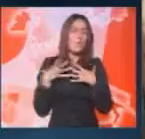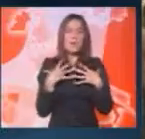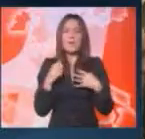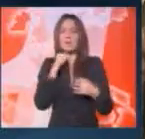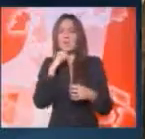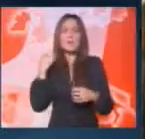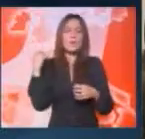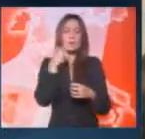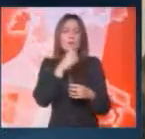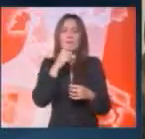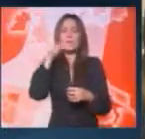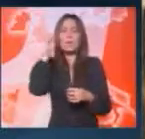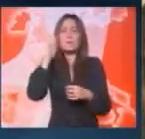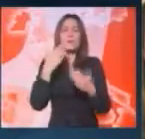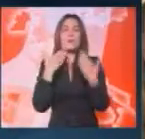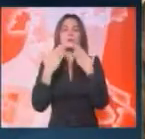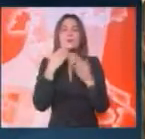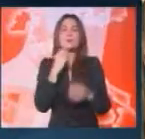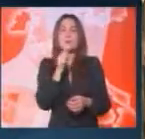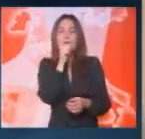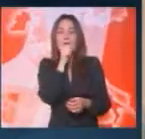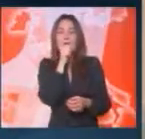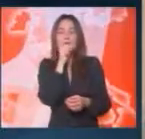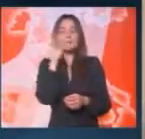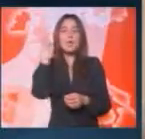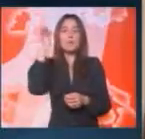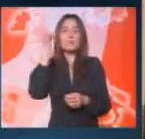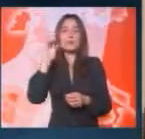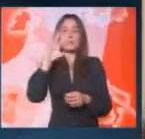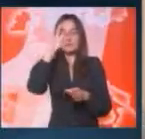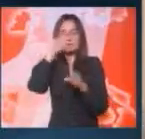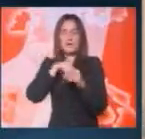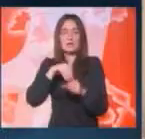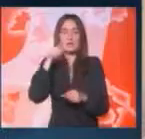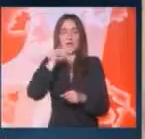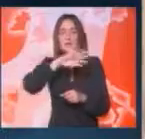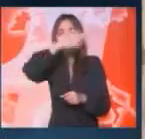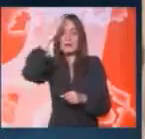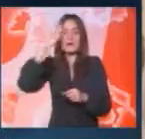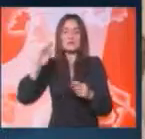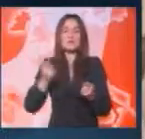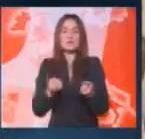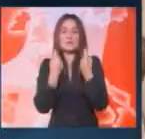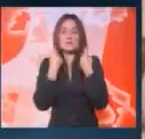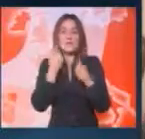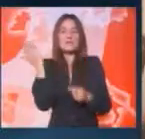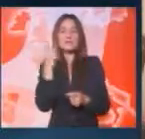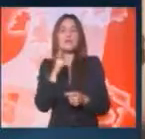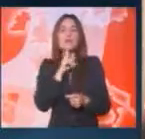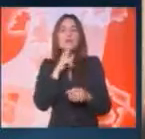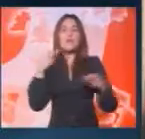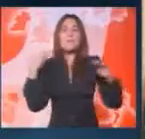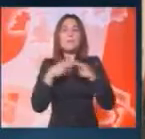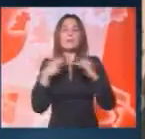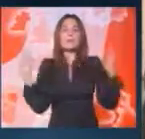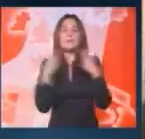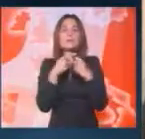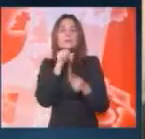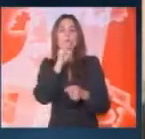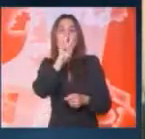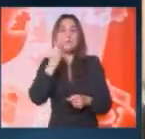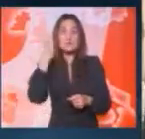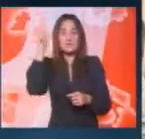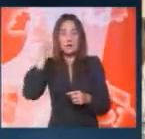udaranju odbornicima se sa skupštinske govornice obratio meštanin planinskog sela Sekirača, koji je prekinuo svađu i